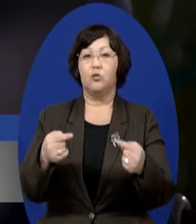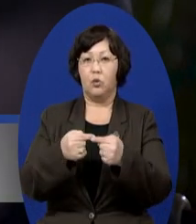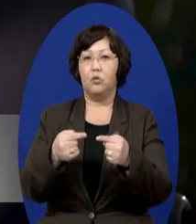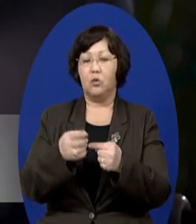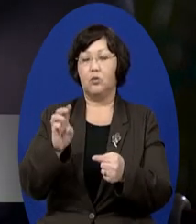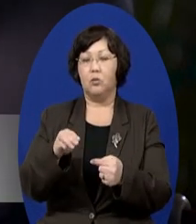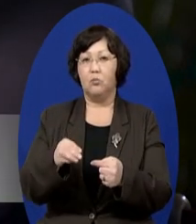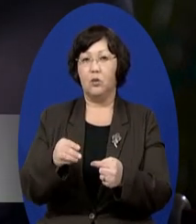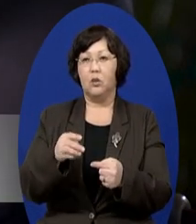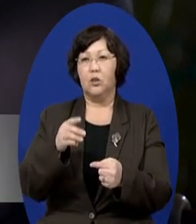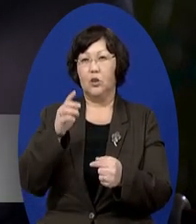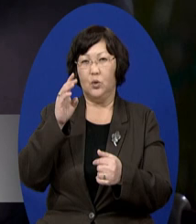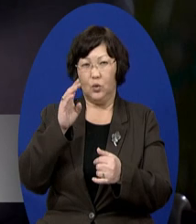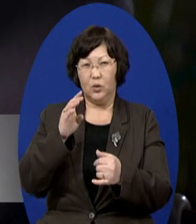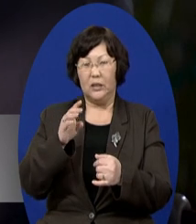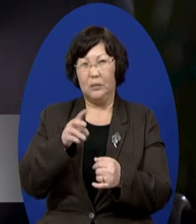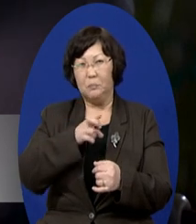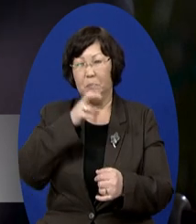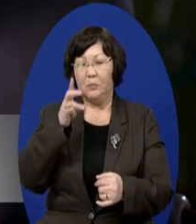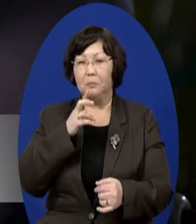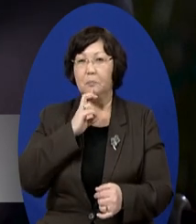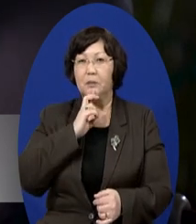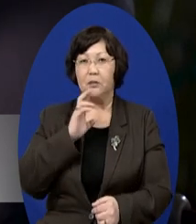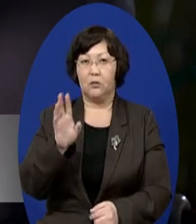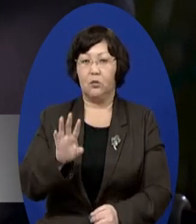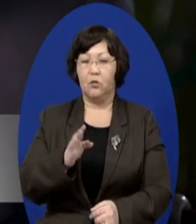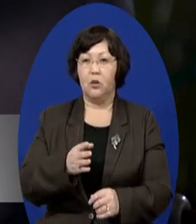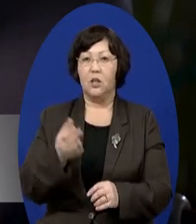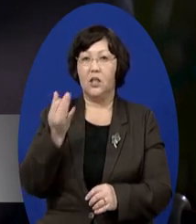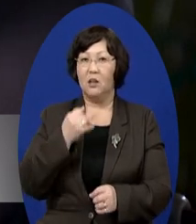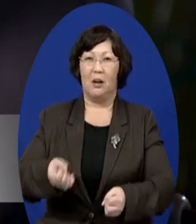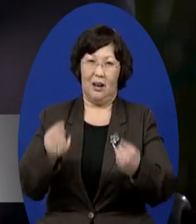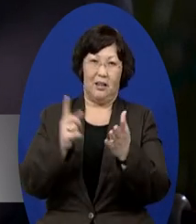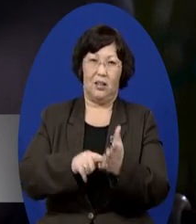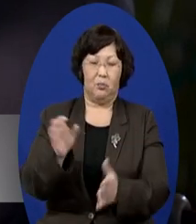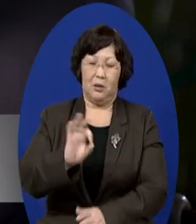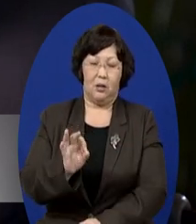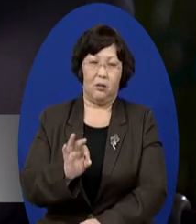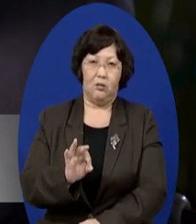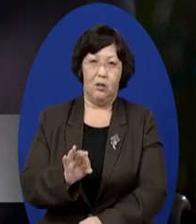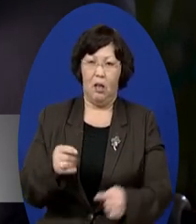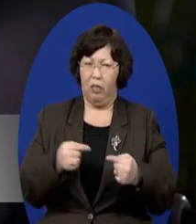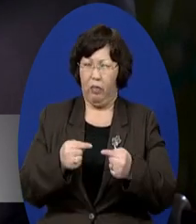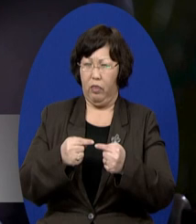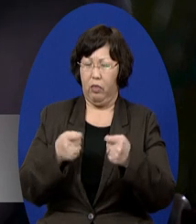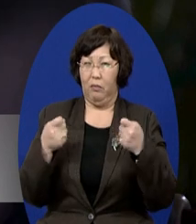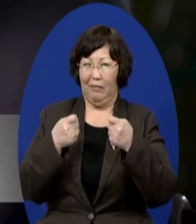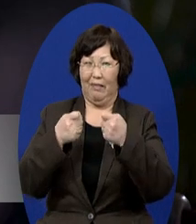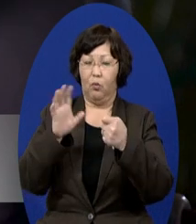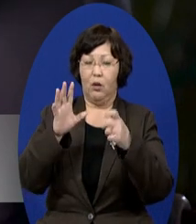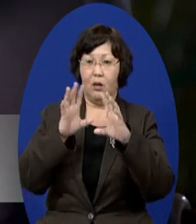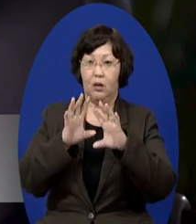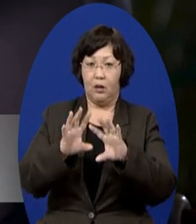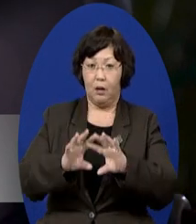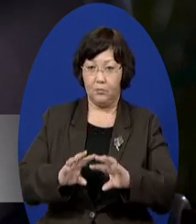үр дагавар 8 шигтэйгээр ирэх бус нутагт ийм эрс тэрс нөхцөл байдал үүсгэхэд хэрэггүй байна. Хурцтмал байдлыг намжаах харилцан